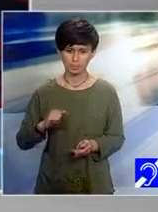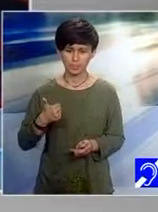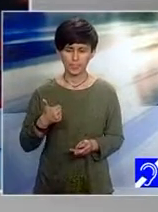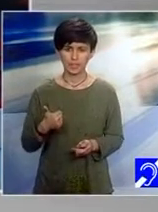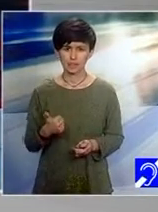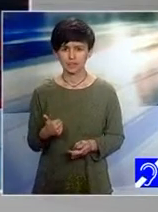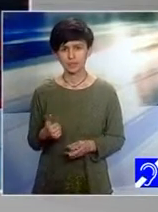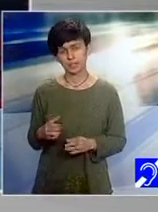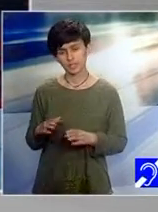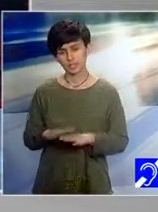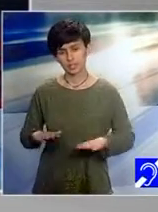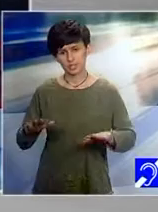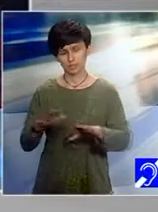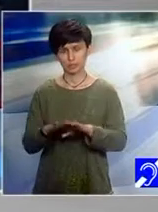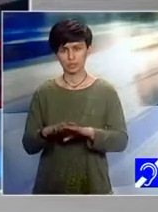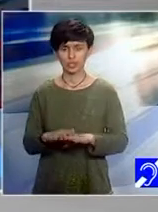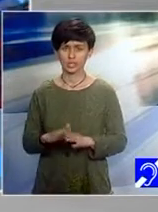primul popor creștinat,